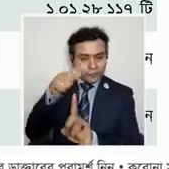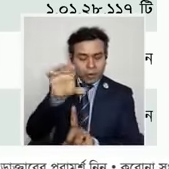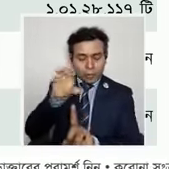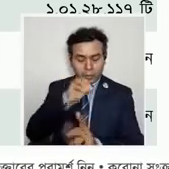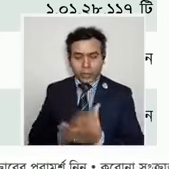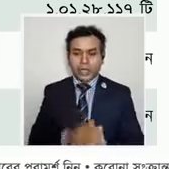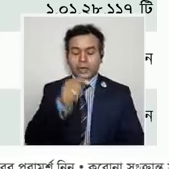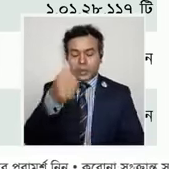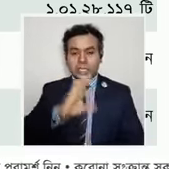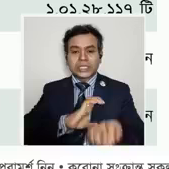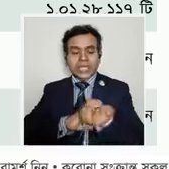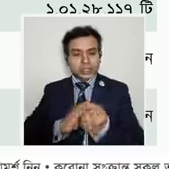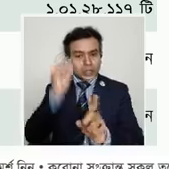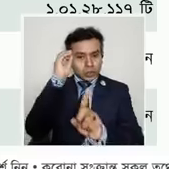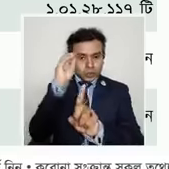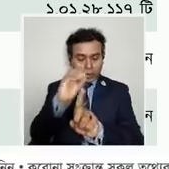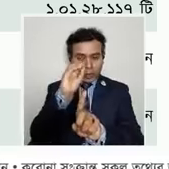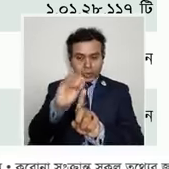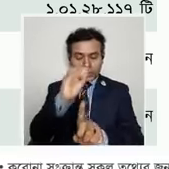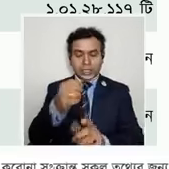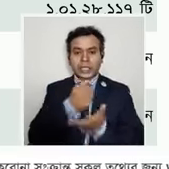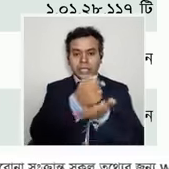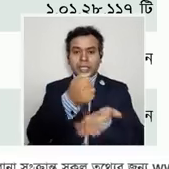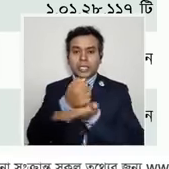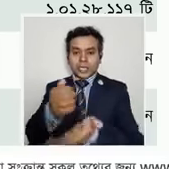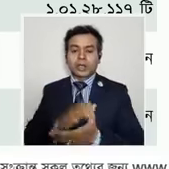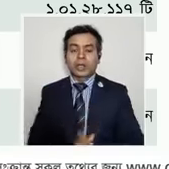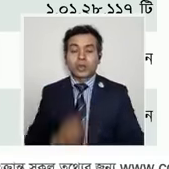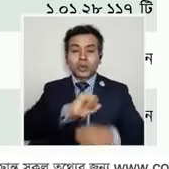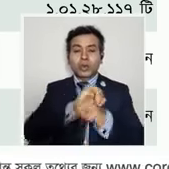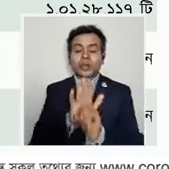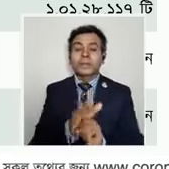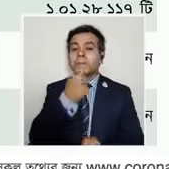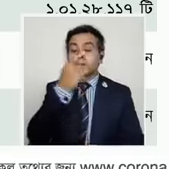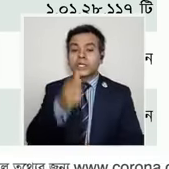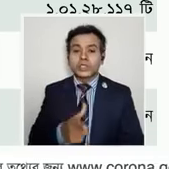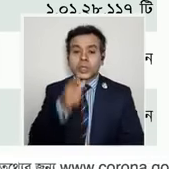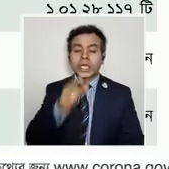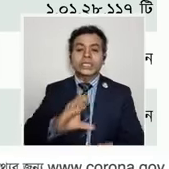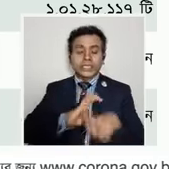10,00,000, আমি এটা একটু পরে বলছি। অনলাইন প্ল্যাটফর্মে সেবা দেওয়ার জন্য